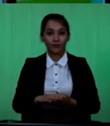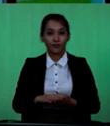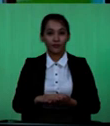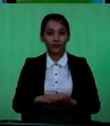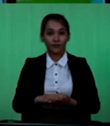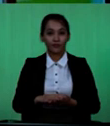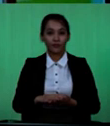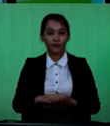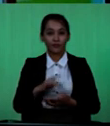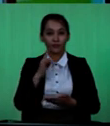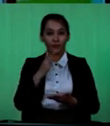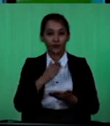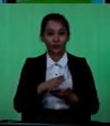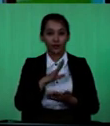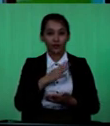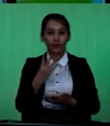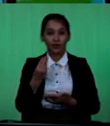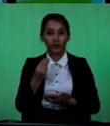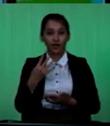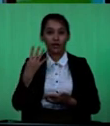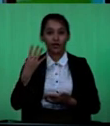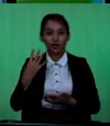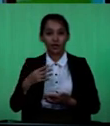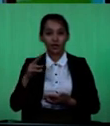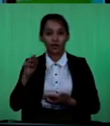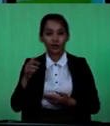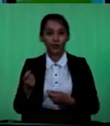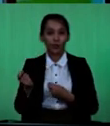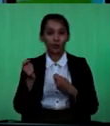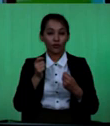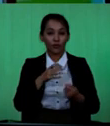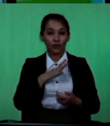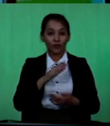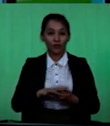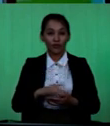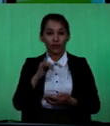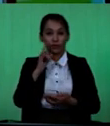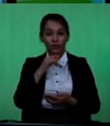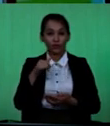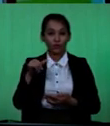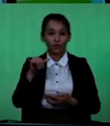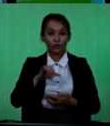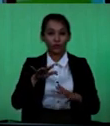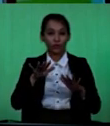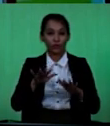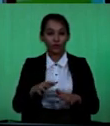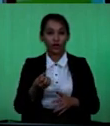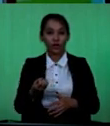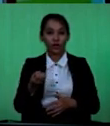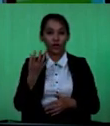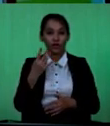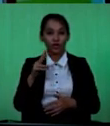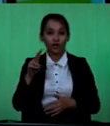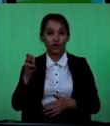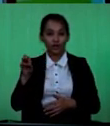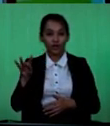Yana 40 litr yonilg'i keltirildi. Benzin shaxobchasida necha litr yonilg'i